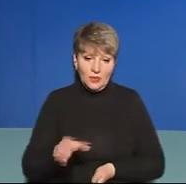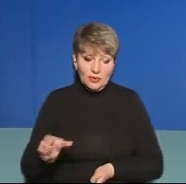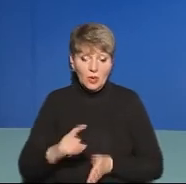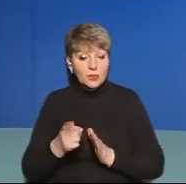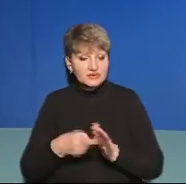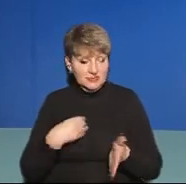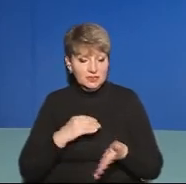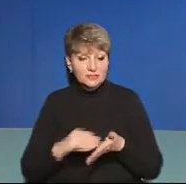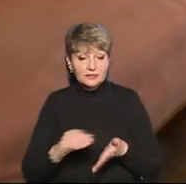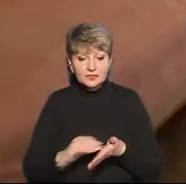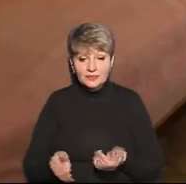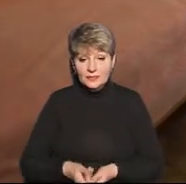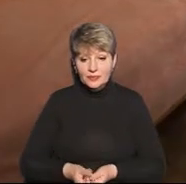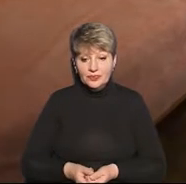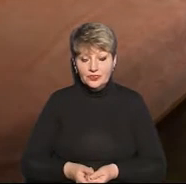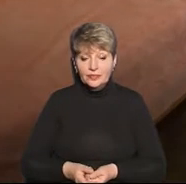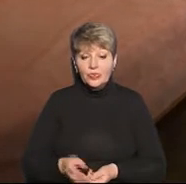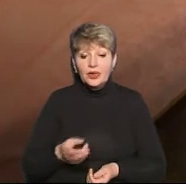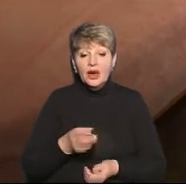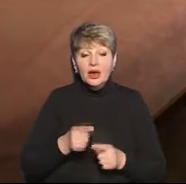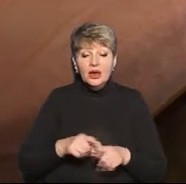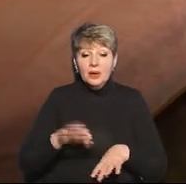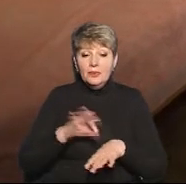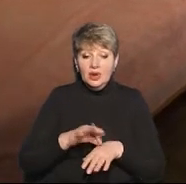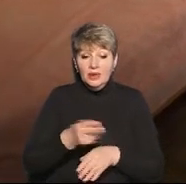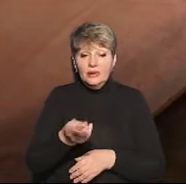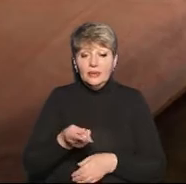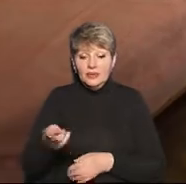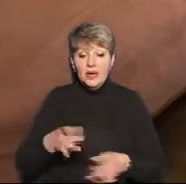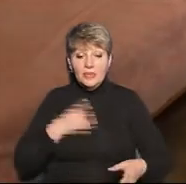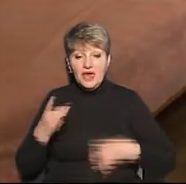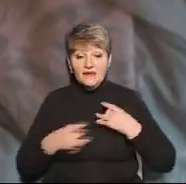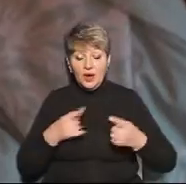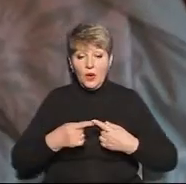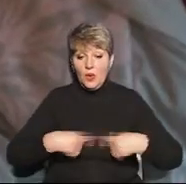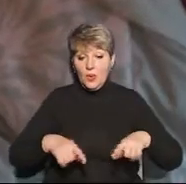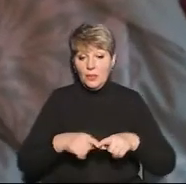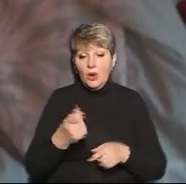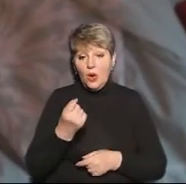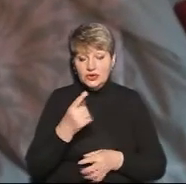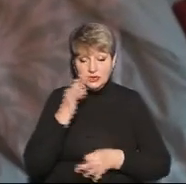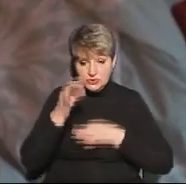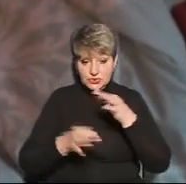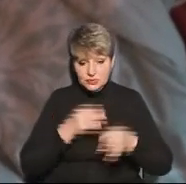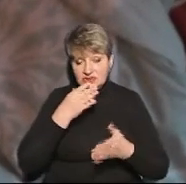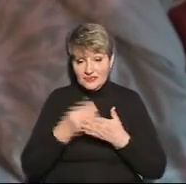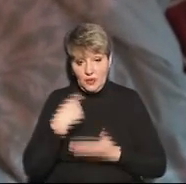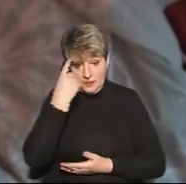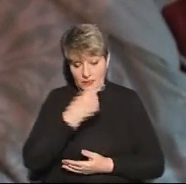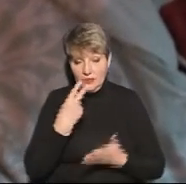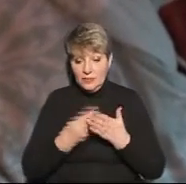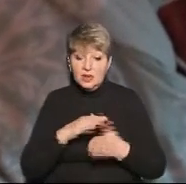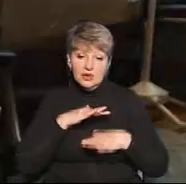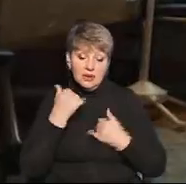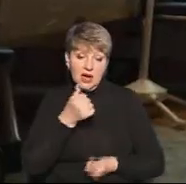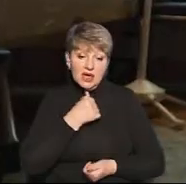з'ясовувала Тетяна Рева. Пацієнтка Смілянської міської лікарні у неврологічному відділенні 11-ту добу. Своє обличчя не показує,